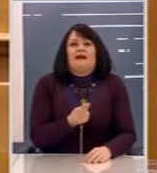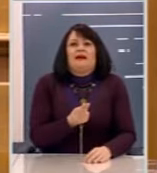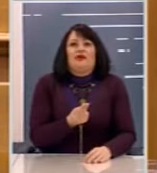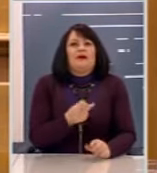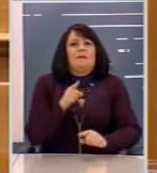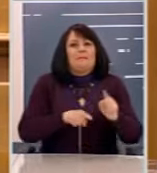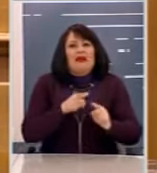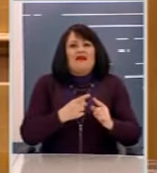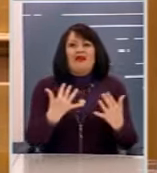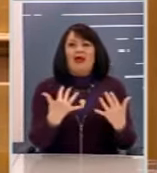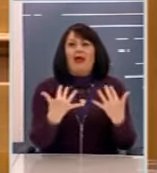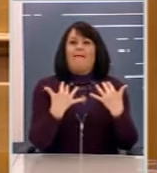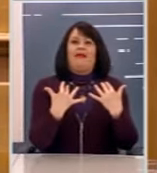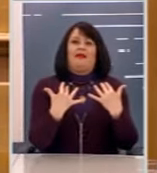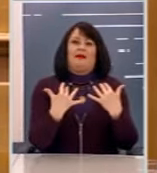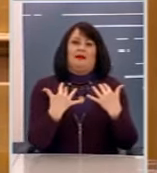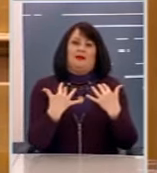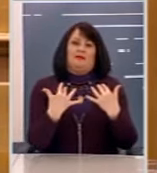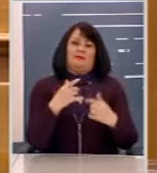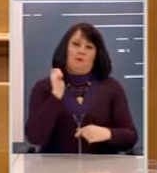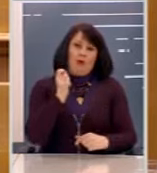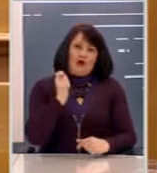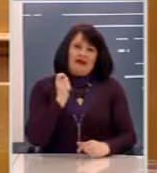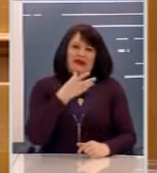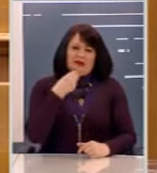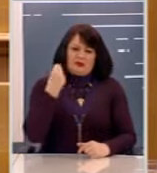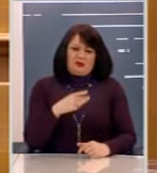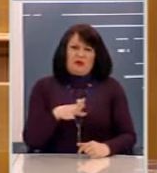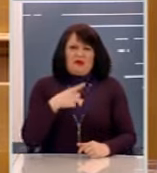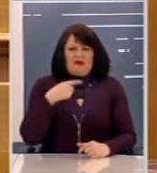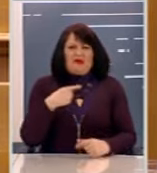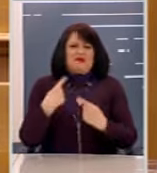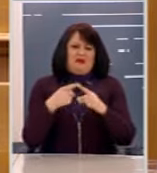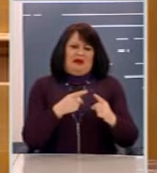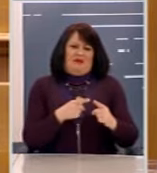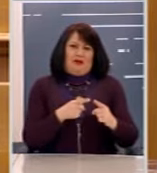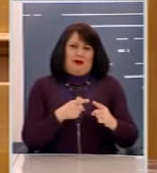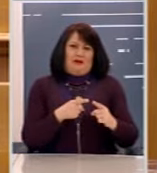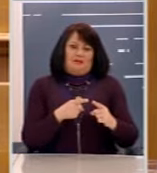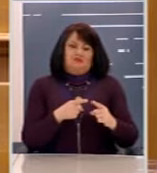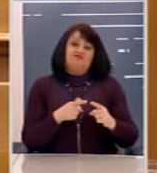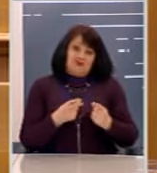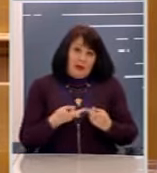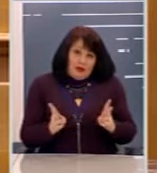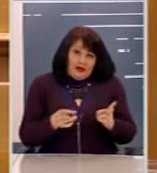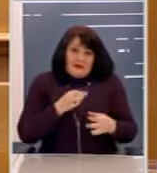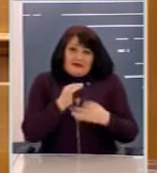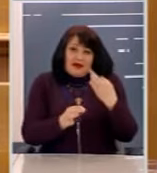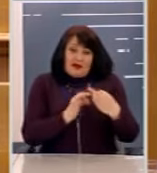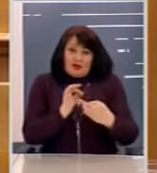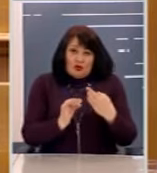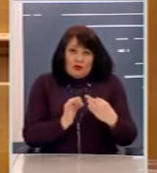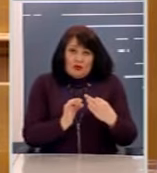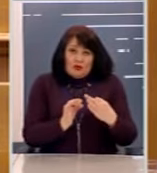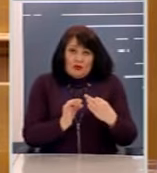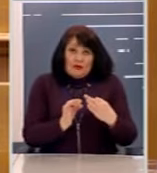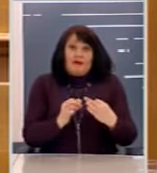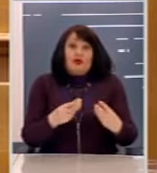επιθετικότητα και η πολιτική χυδαιότητα, επιτρέψτε μου να πω, είναι ευθέως